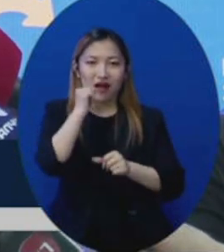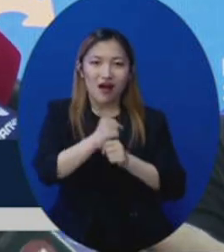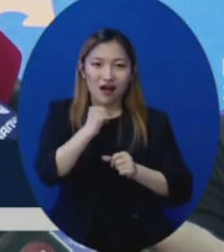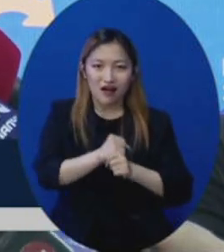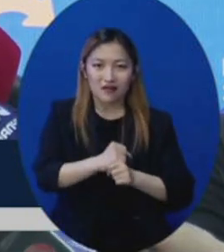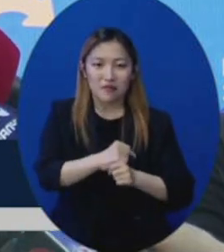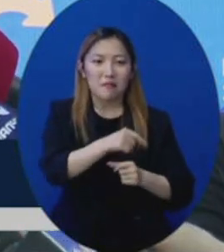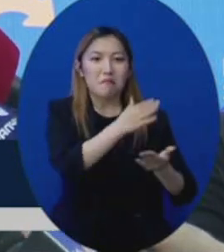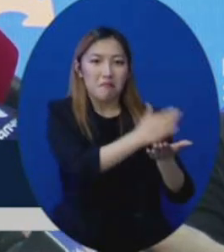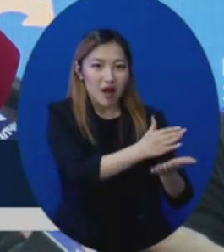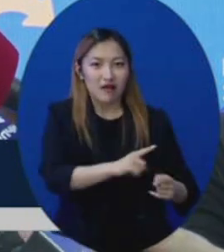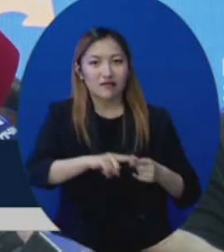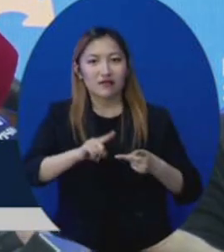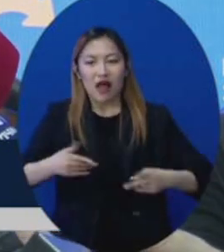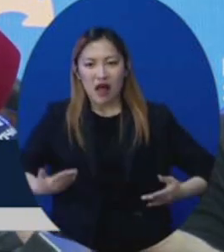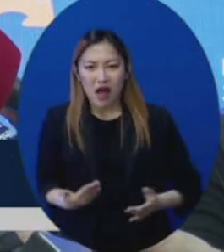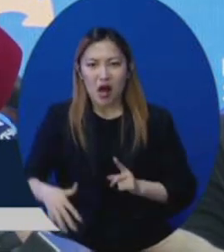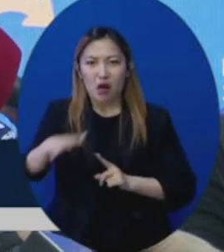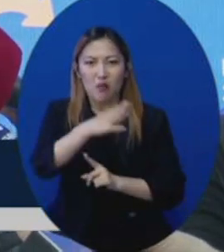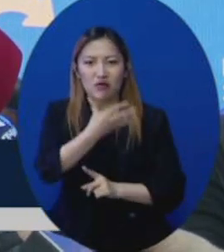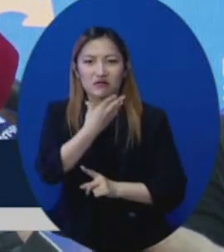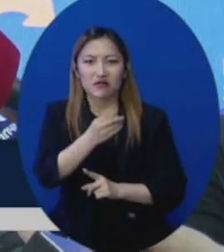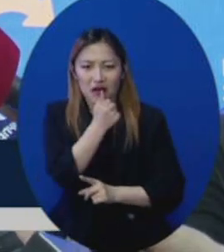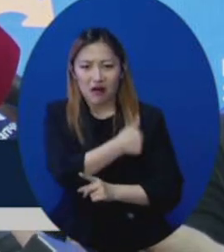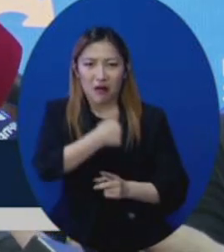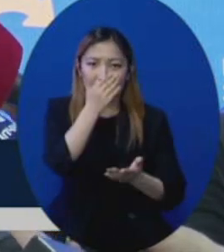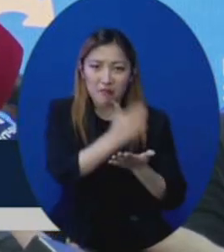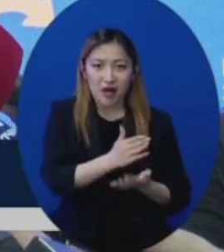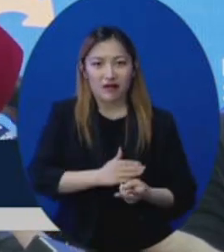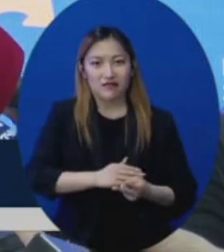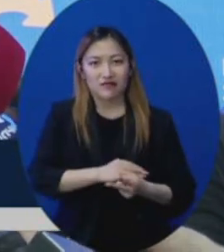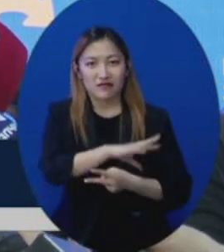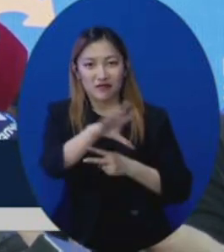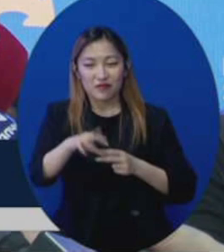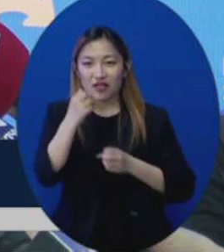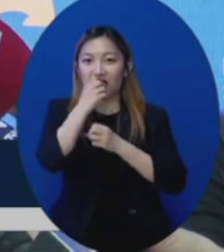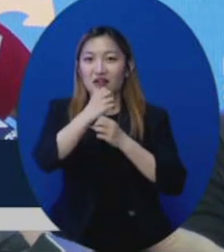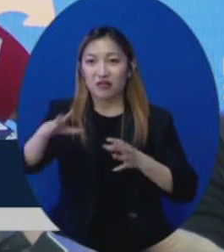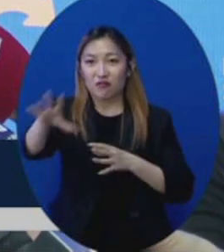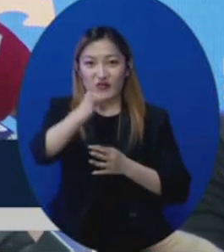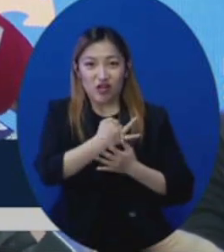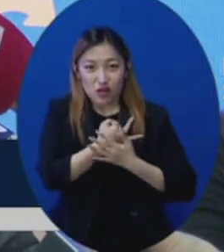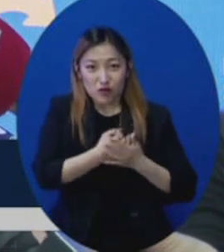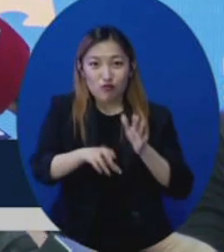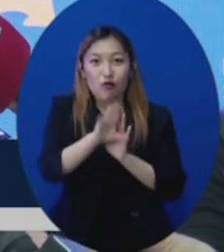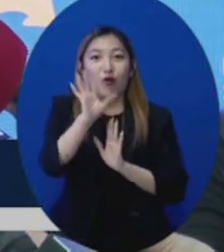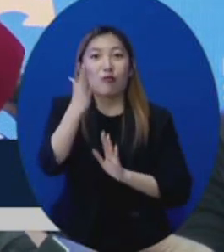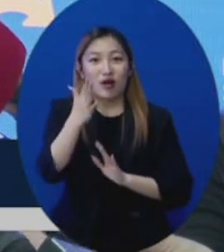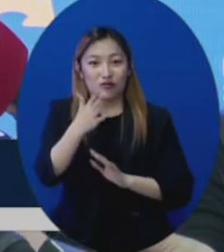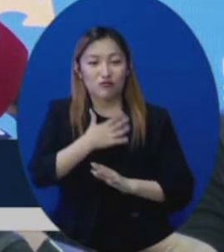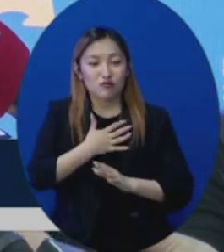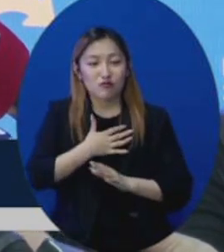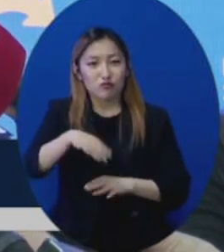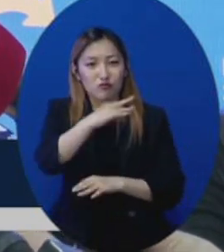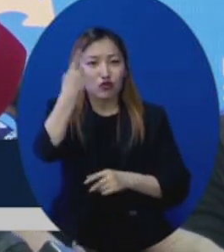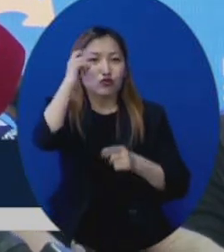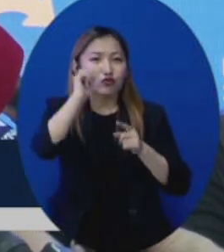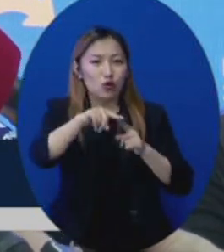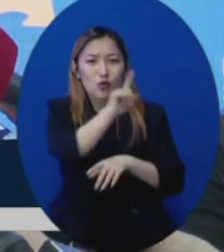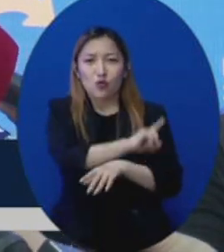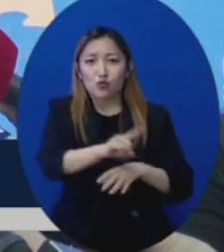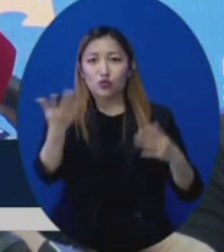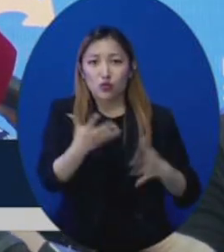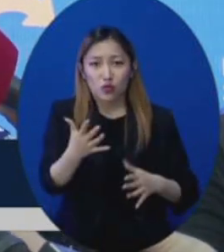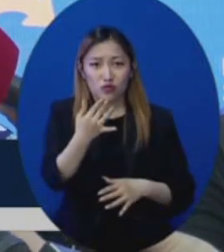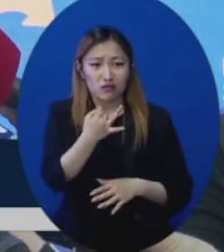амьдрах орчин байгаа гэдэгт ихэнх хүмүүс бол итгэл дүүрэн болсон бахаа гэж ойлгож байгаа. Чуулганы гол үр дүн бол бас энэ итгэл